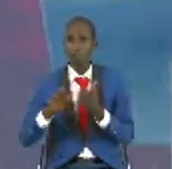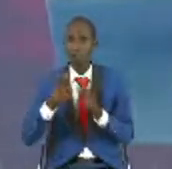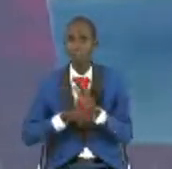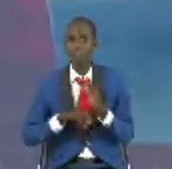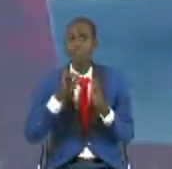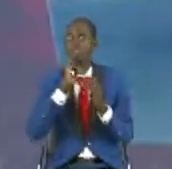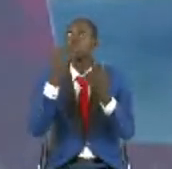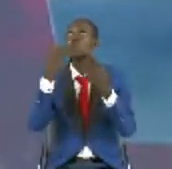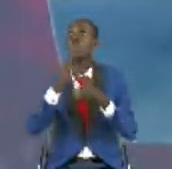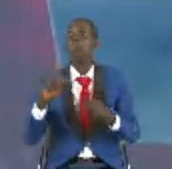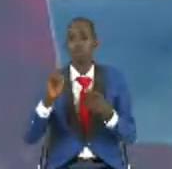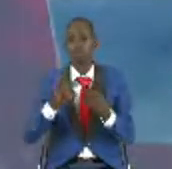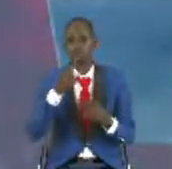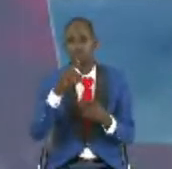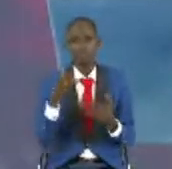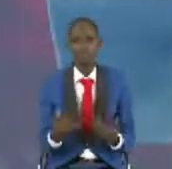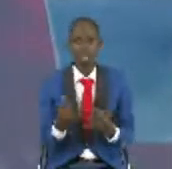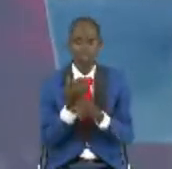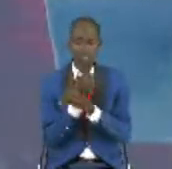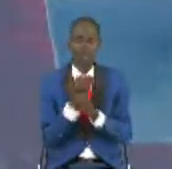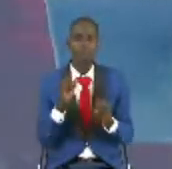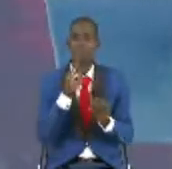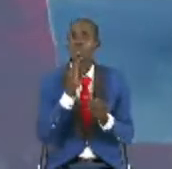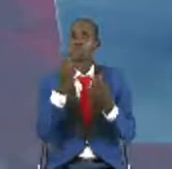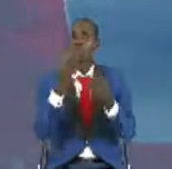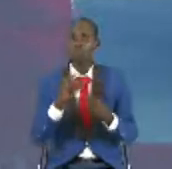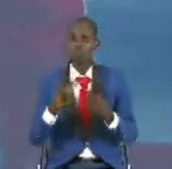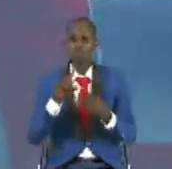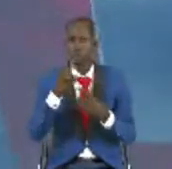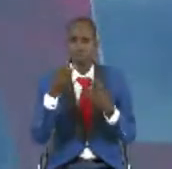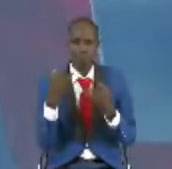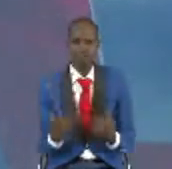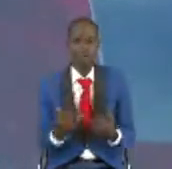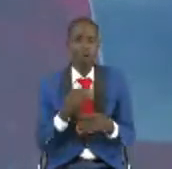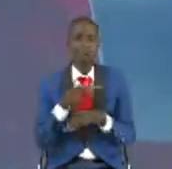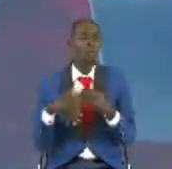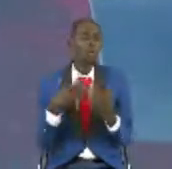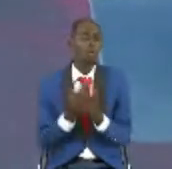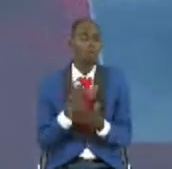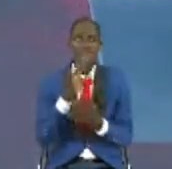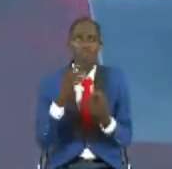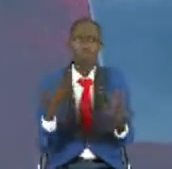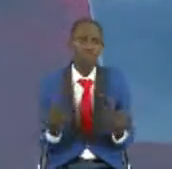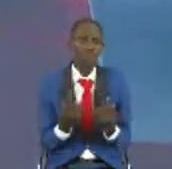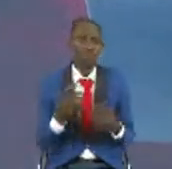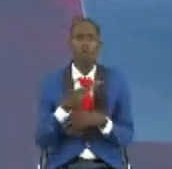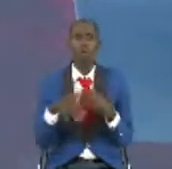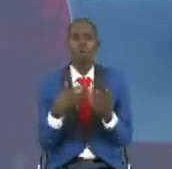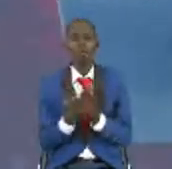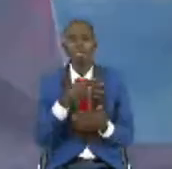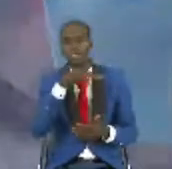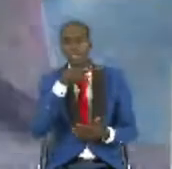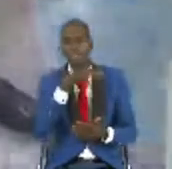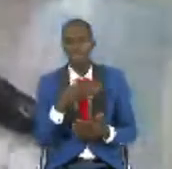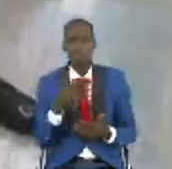te parvient maintenant. Le salut te parviendra maintenant. Tous tes péchés, toutes tes transgressions, toutes